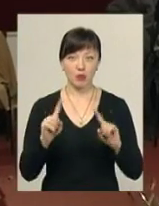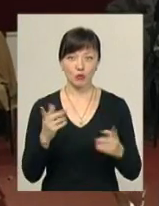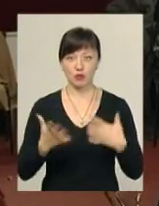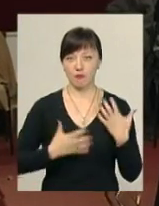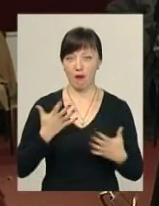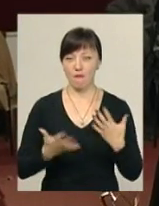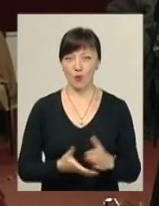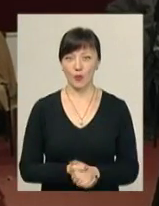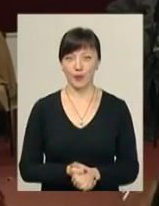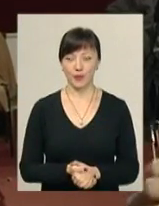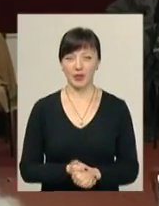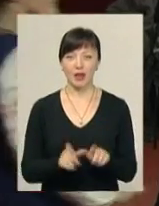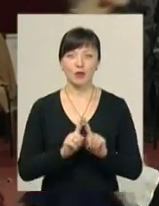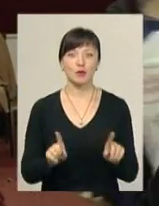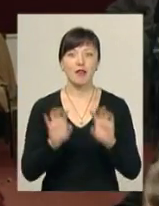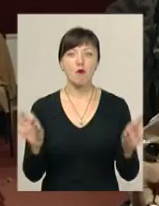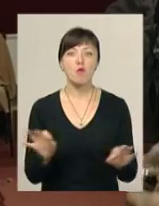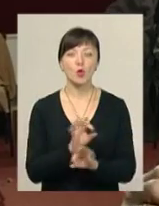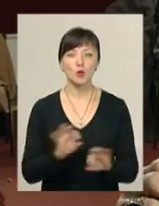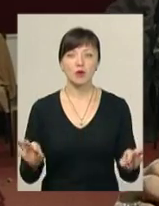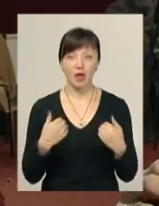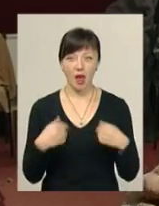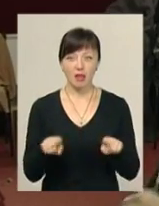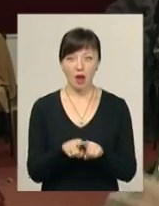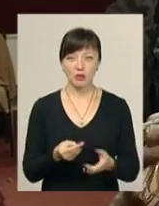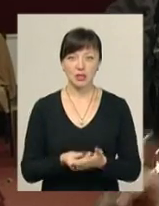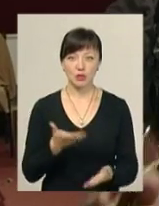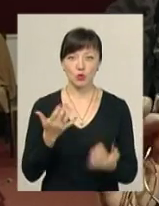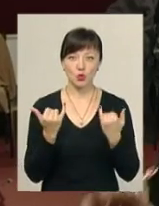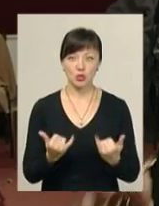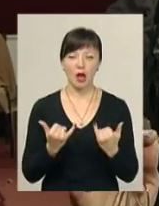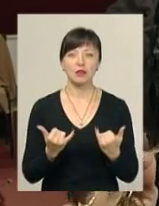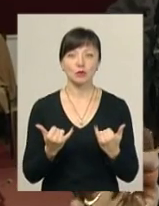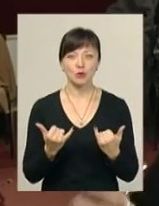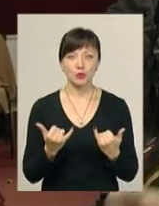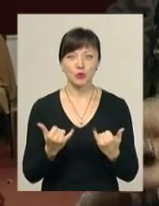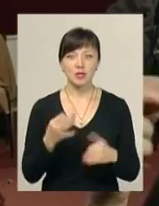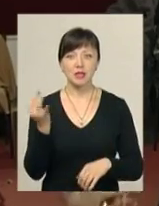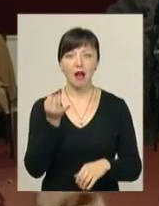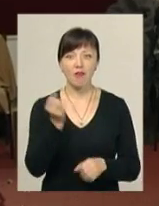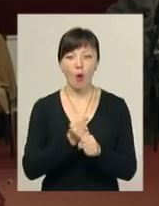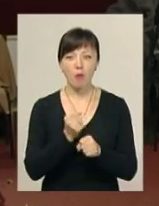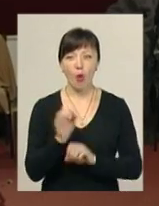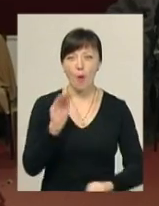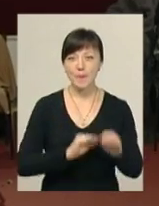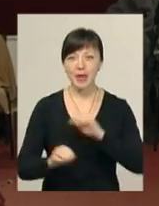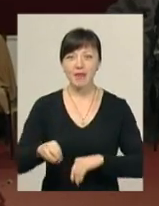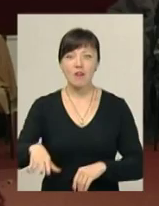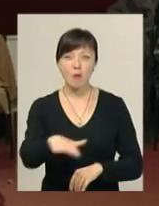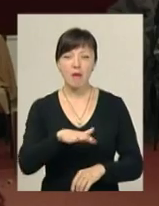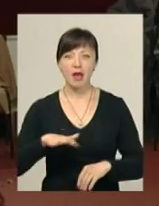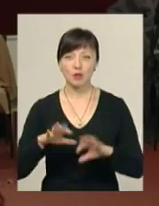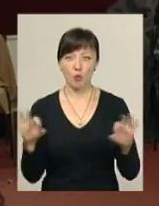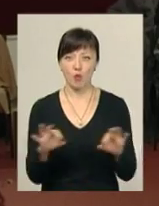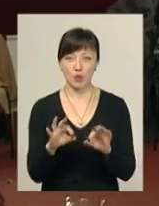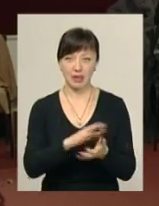жваво. Особливо музику, яку я також цінюю, таку сучасну, знаєте, цікаві обробки європейської